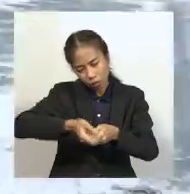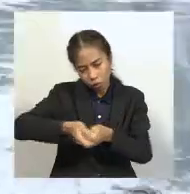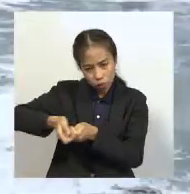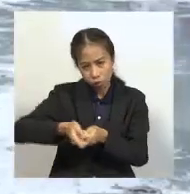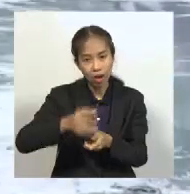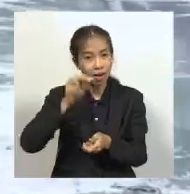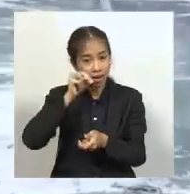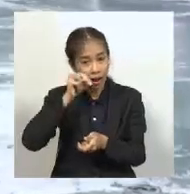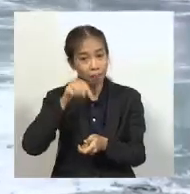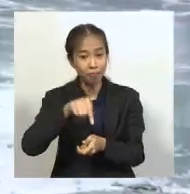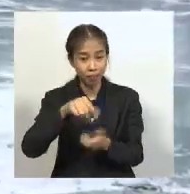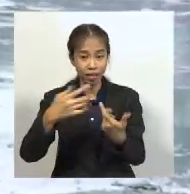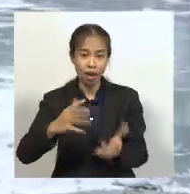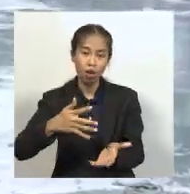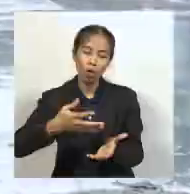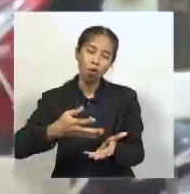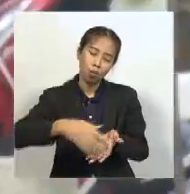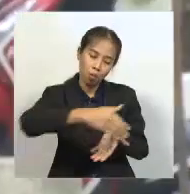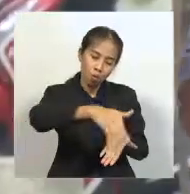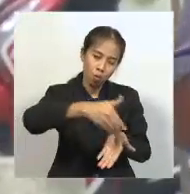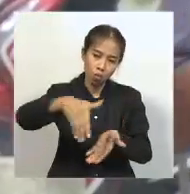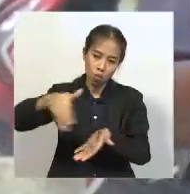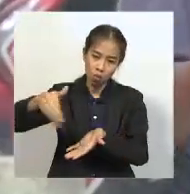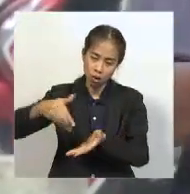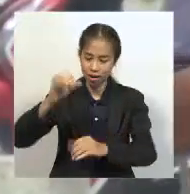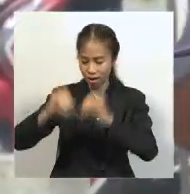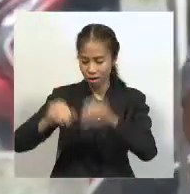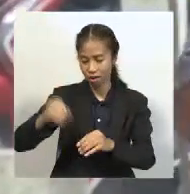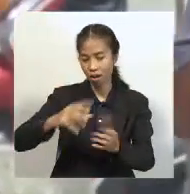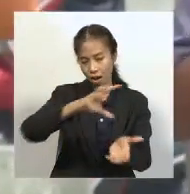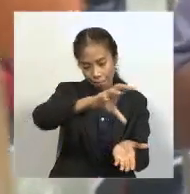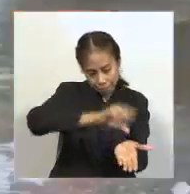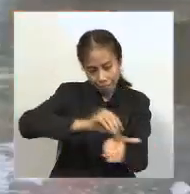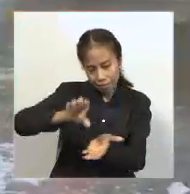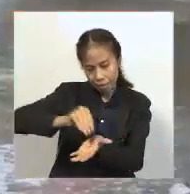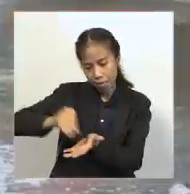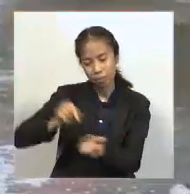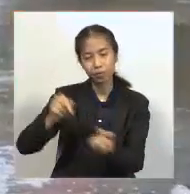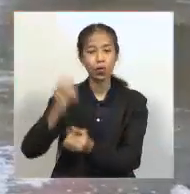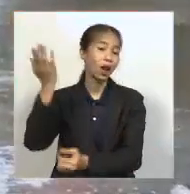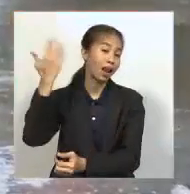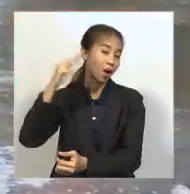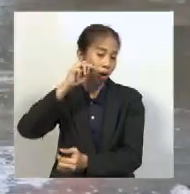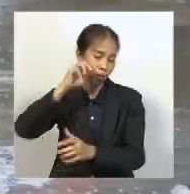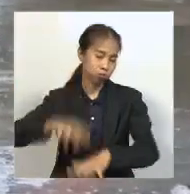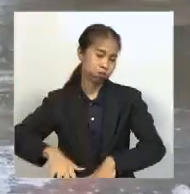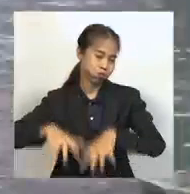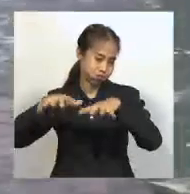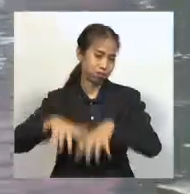ไม้กวาดมาร่วมกันกวาดล้างถนนเก็บเศษขยะที่ลอยมาติดตอนช่วงที่น้ำท่วมที่ผ่านม